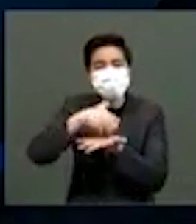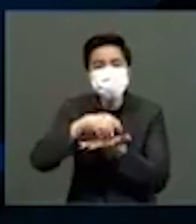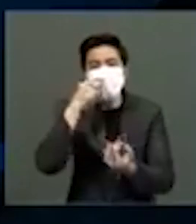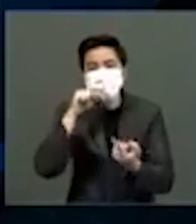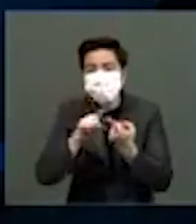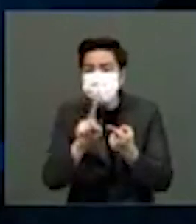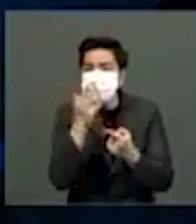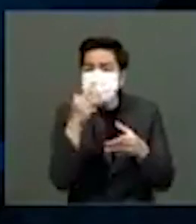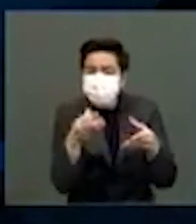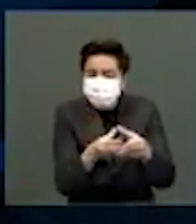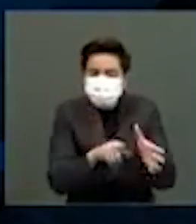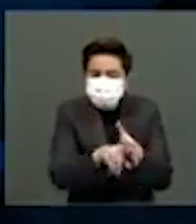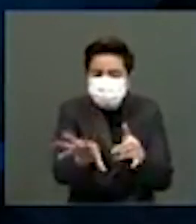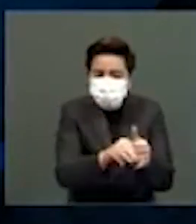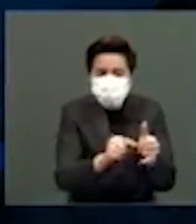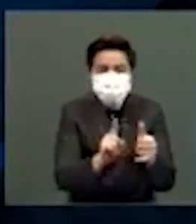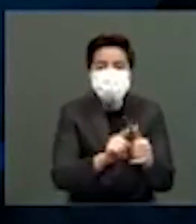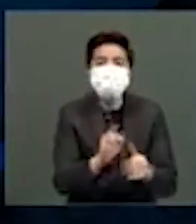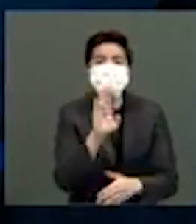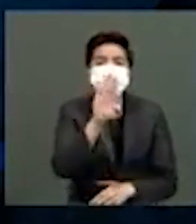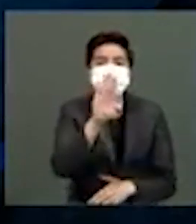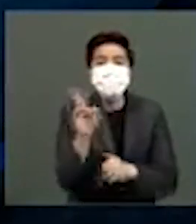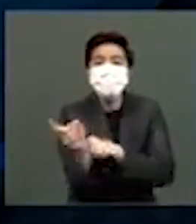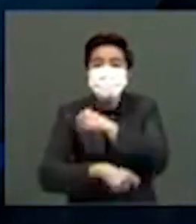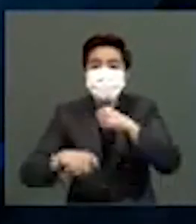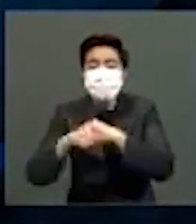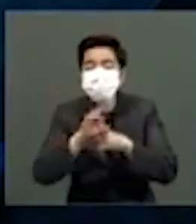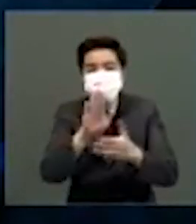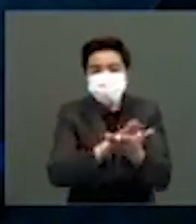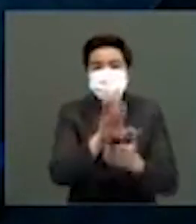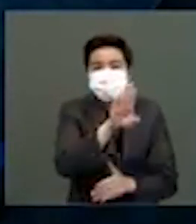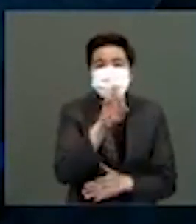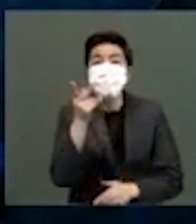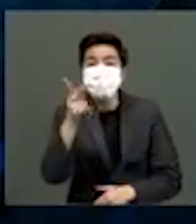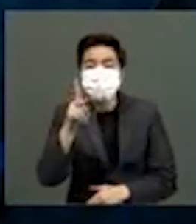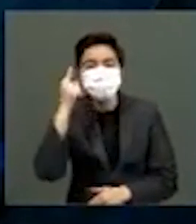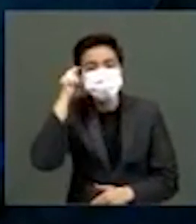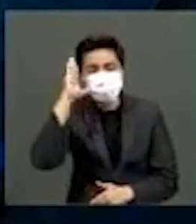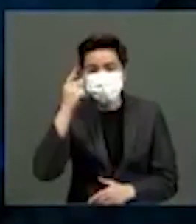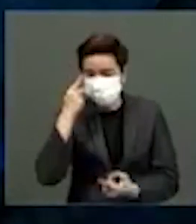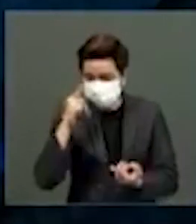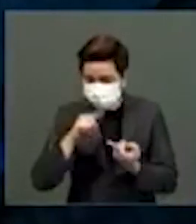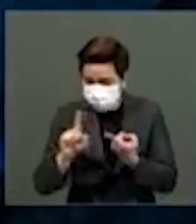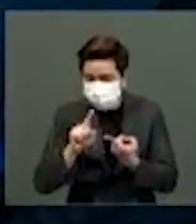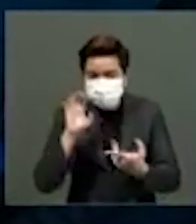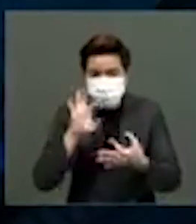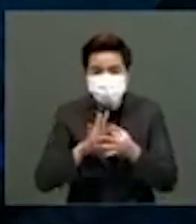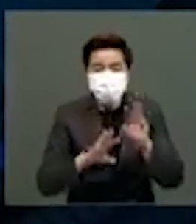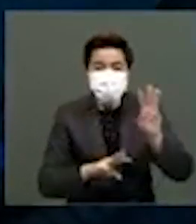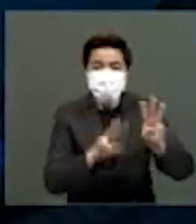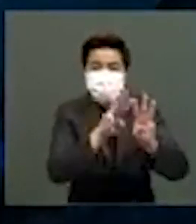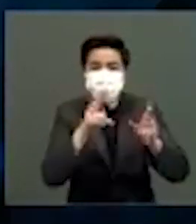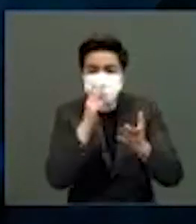ของบางแคหรืออะไรทั้งหลายเนี่ยก็จะมีการนำเสนอขึ้นไปอยู่ในเว็บไซ